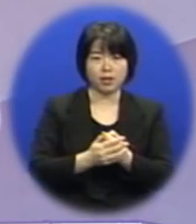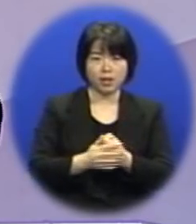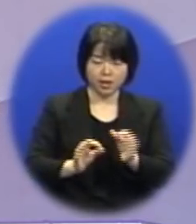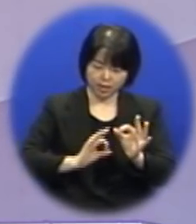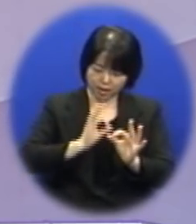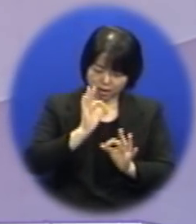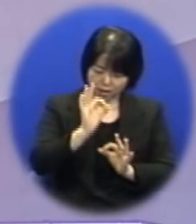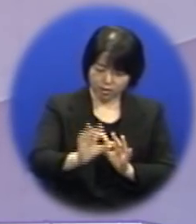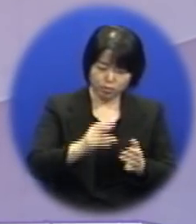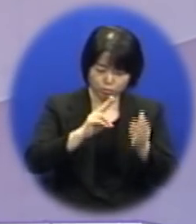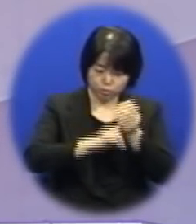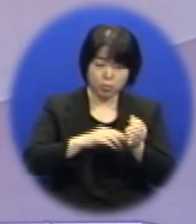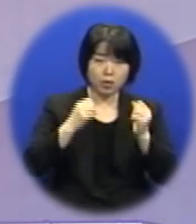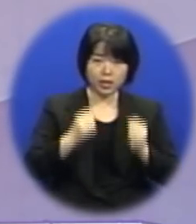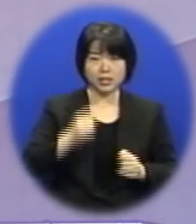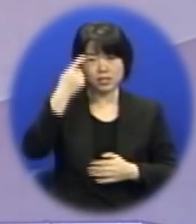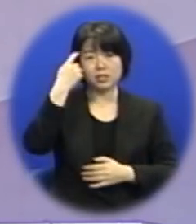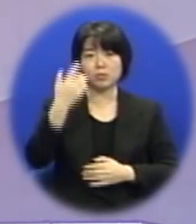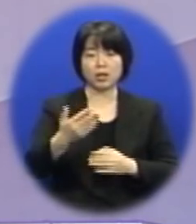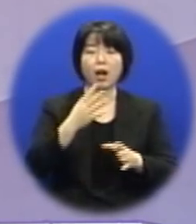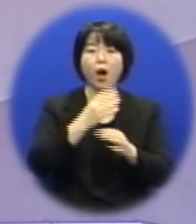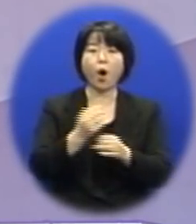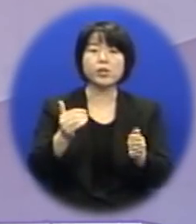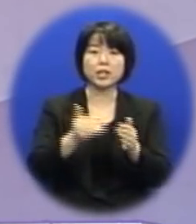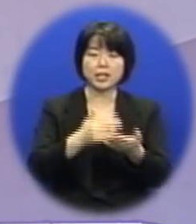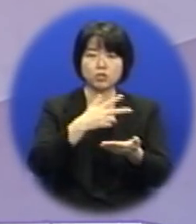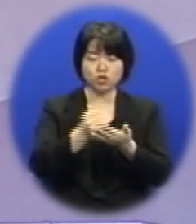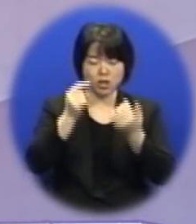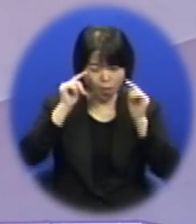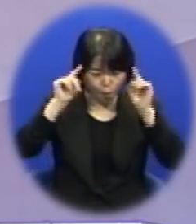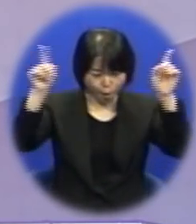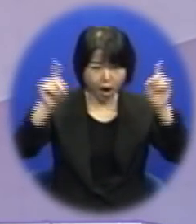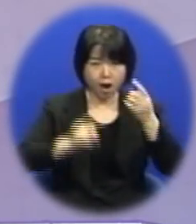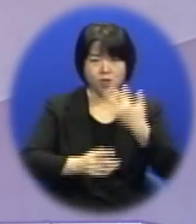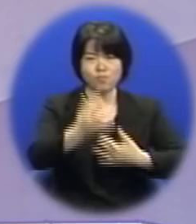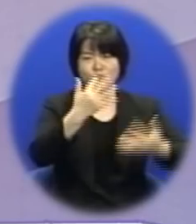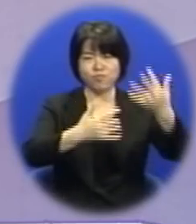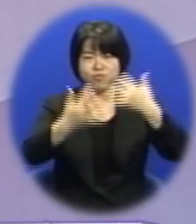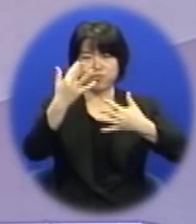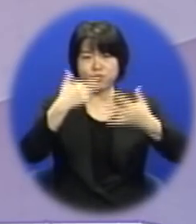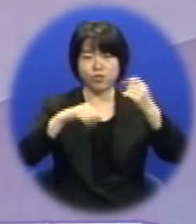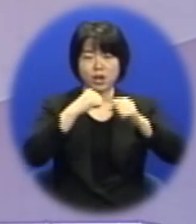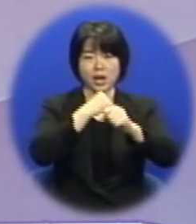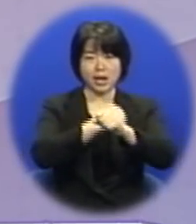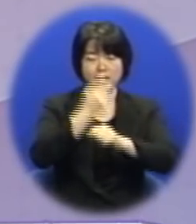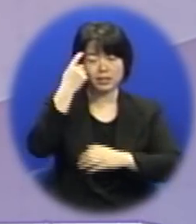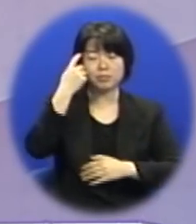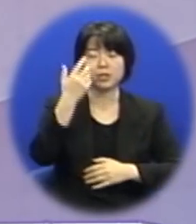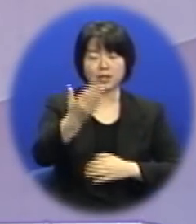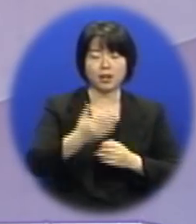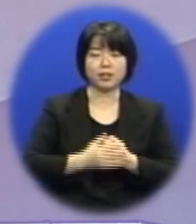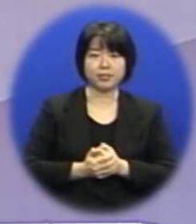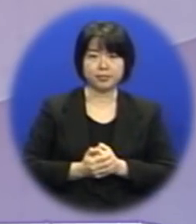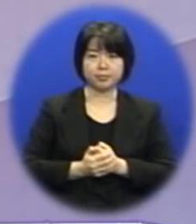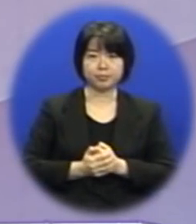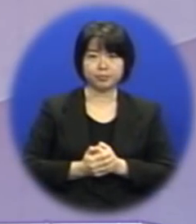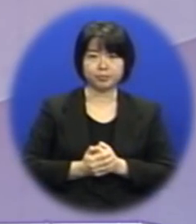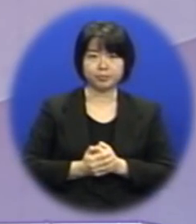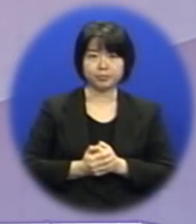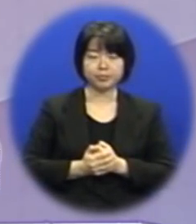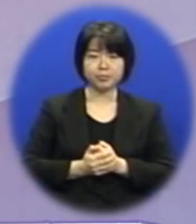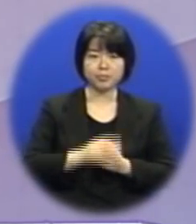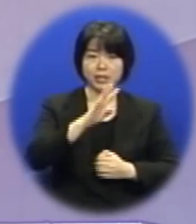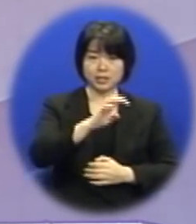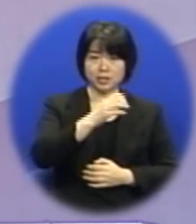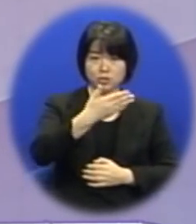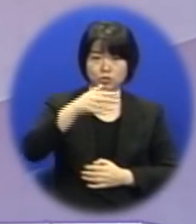숨어 계시렵니까? 언제까지 주님의 진노를 불처럼 태우시려고 하십니까?